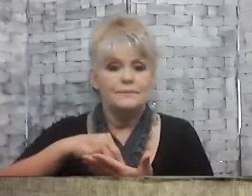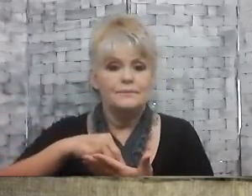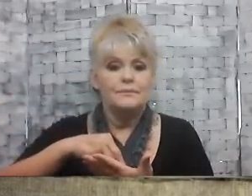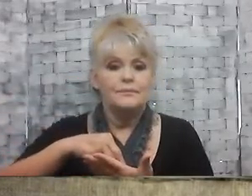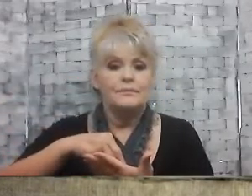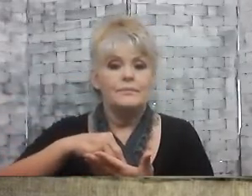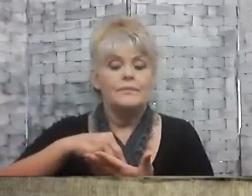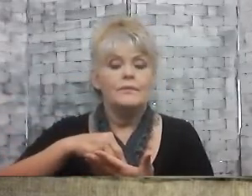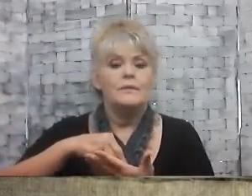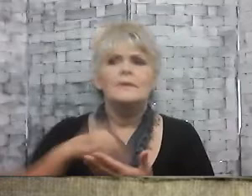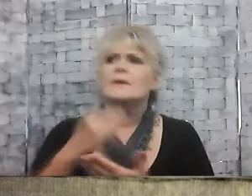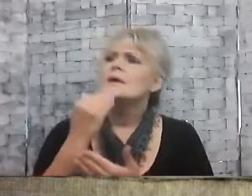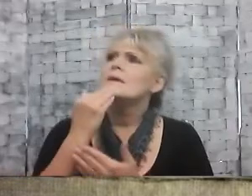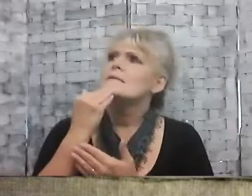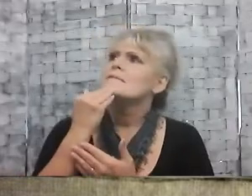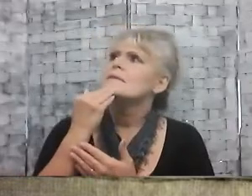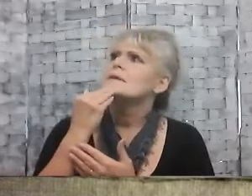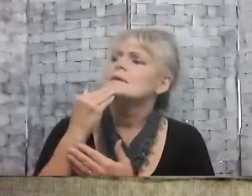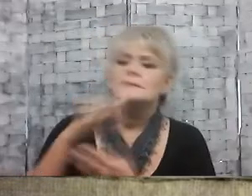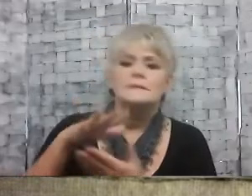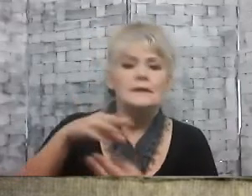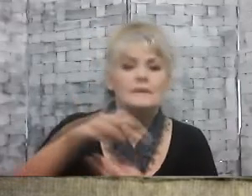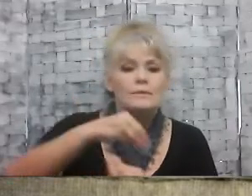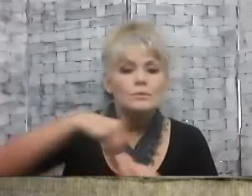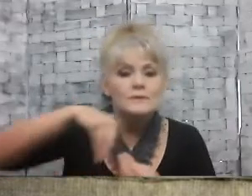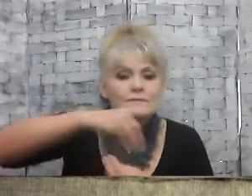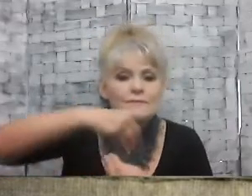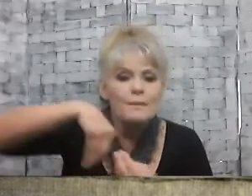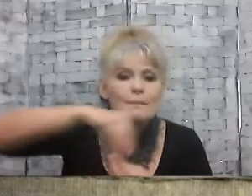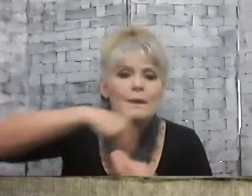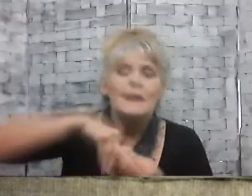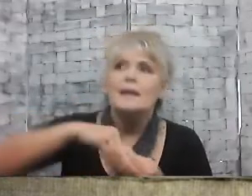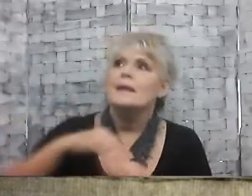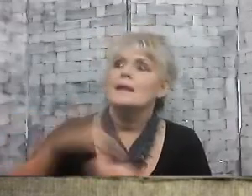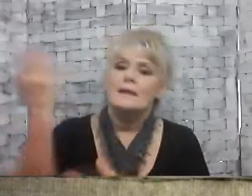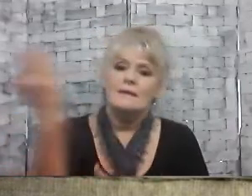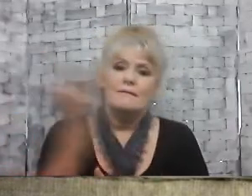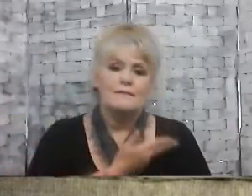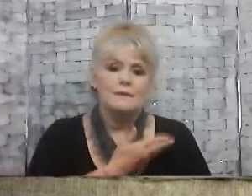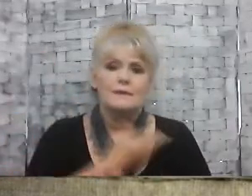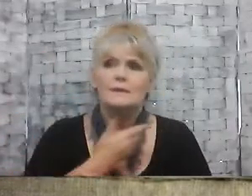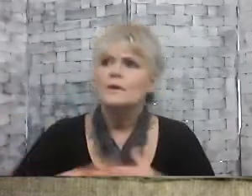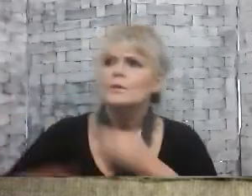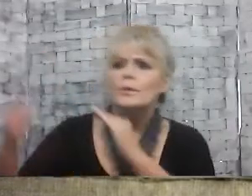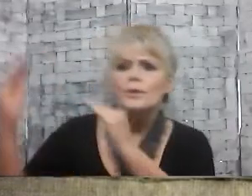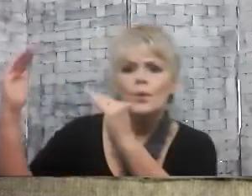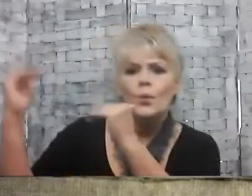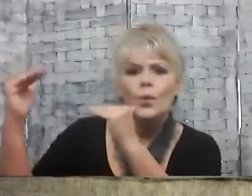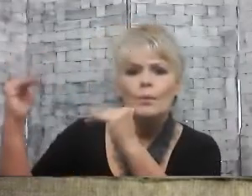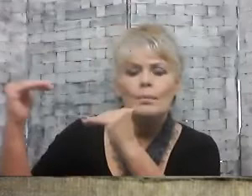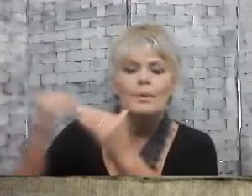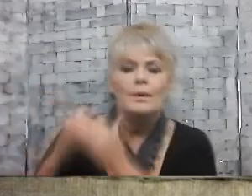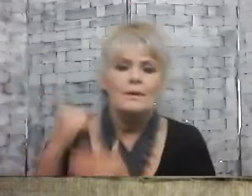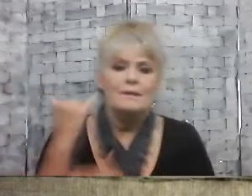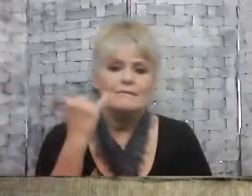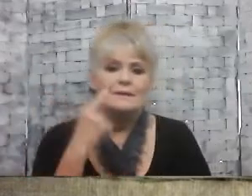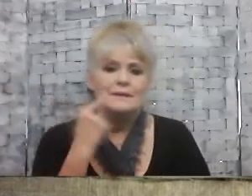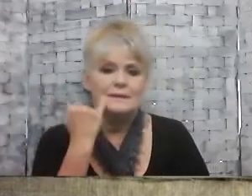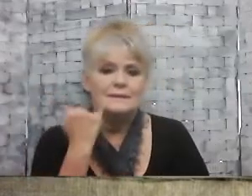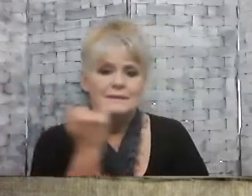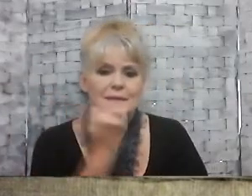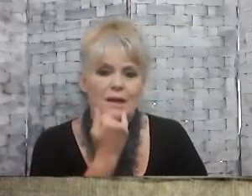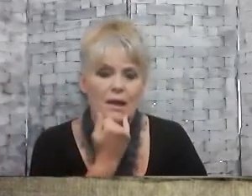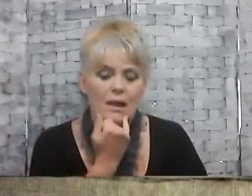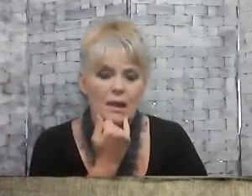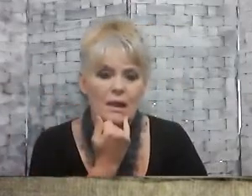God. Die story gaan oor wees die familie van die Vader. Die story gaan oor die hoop van Israël en hoe lyk dit